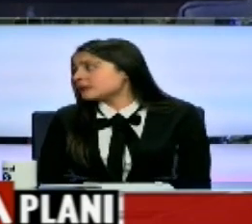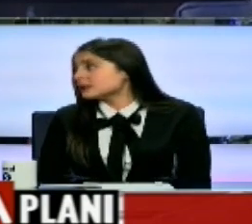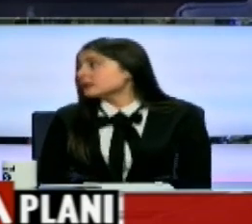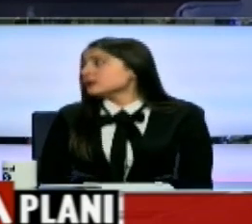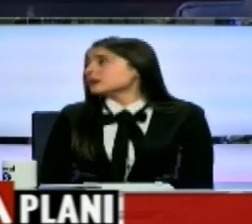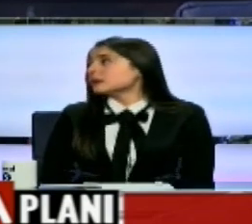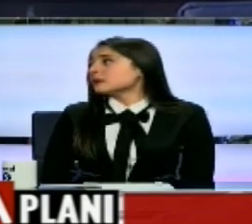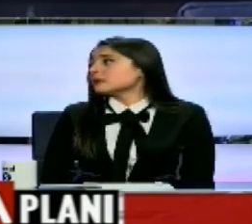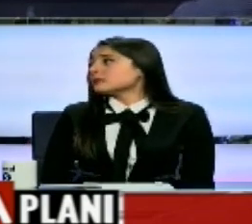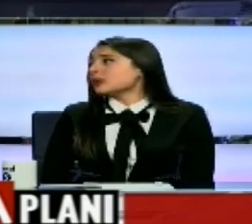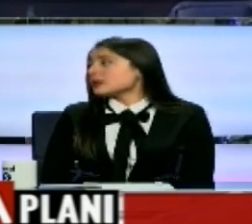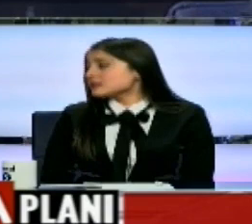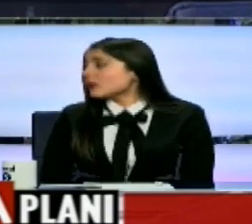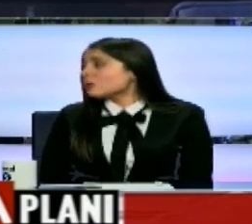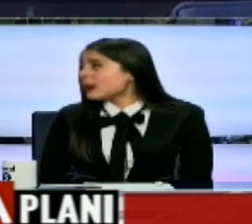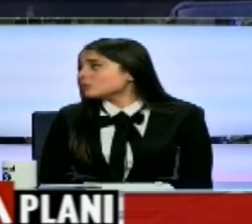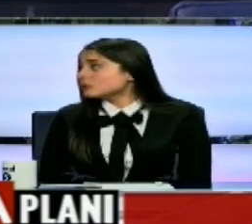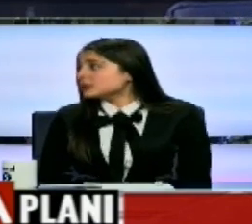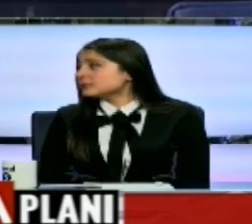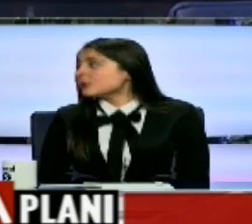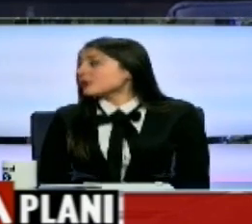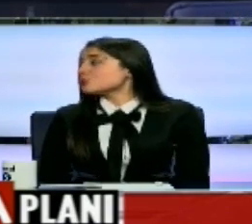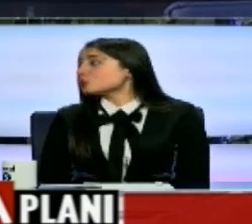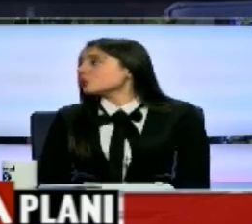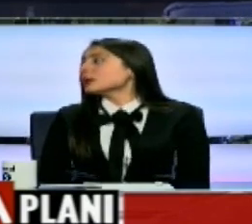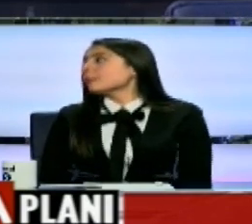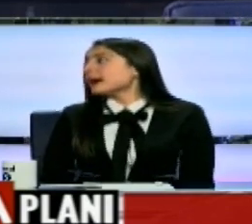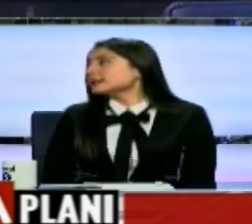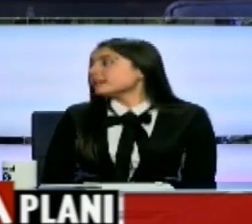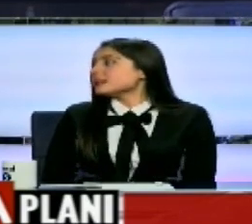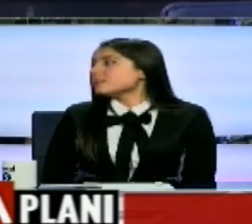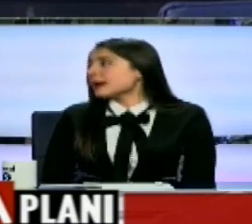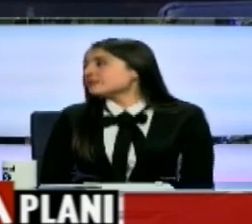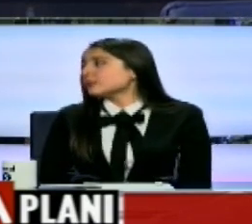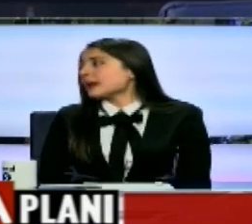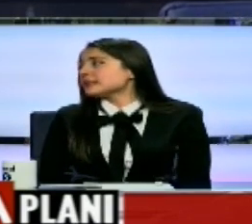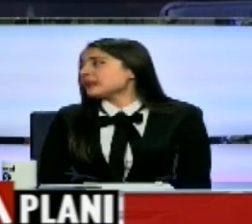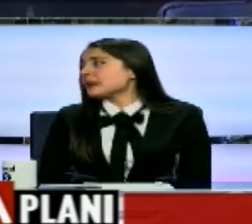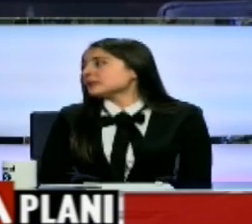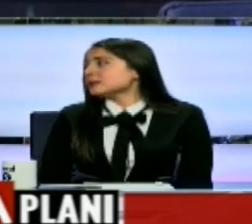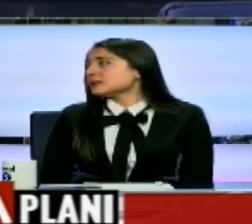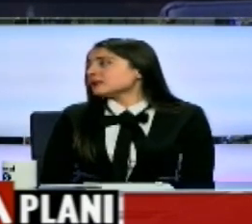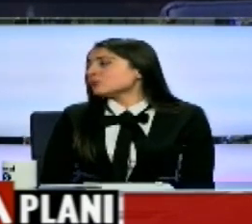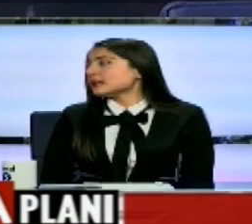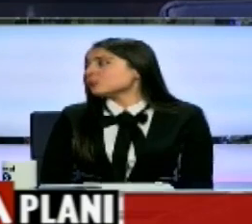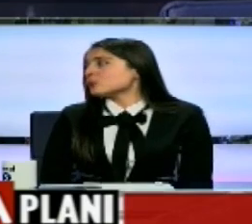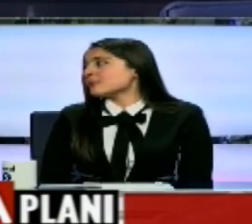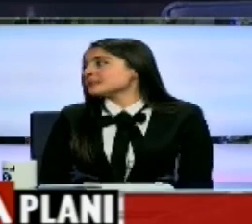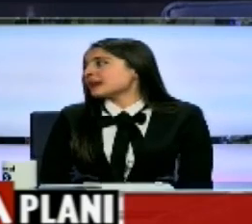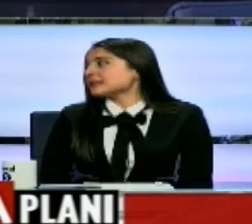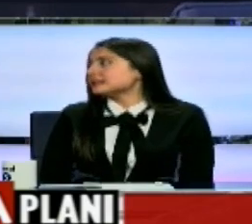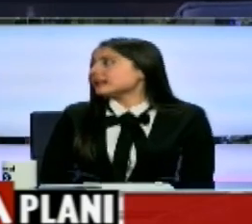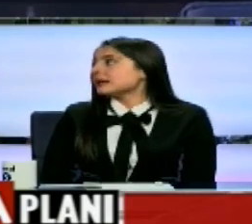beğendiler. Aslında önemli olduklarını da biliyorlar. Çünkü ben ve belki derneğimin üyeleri o